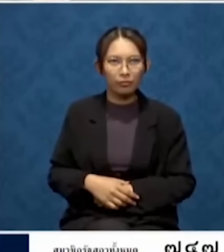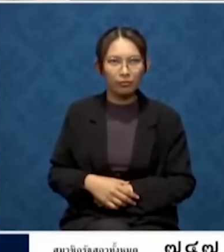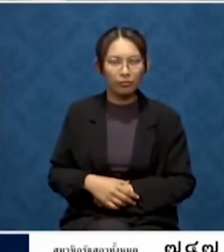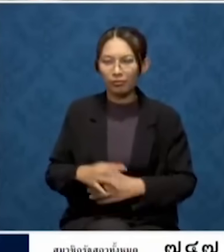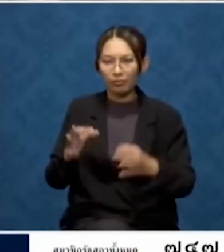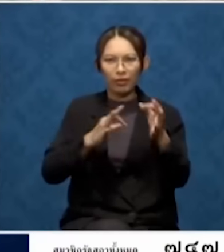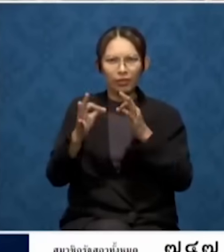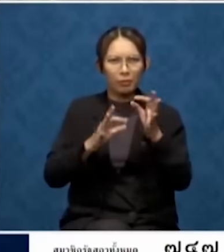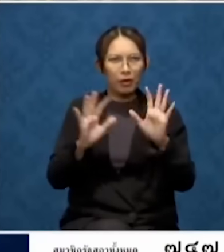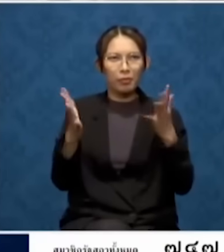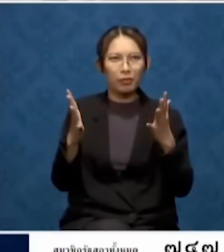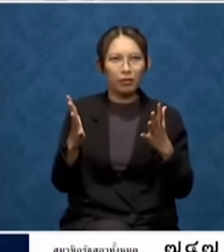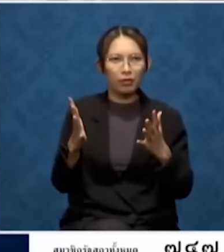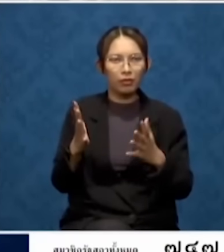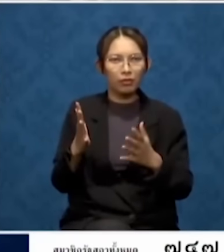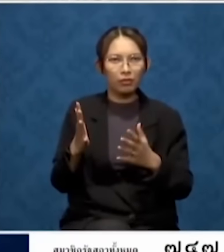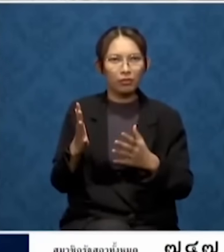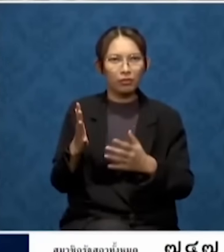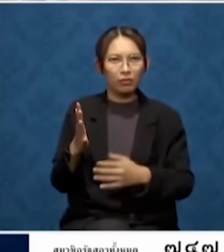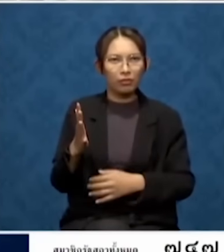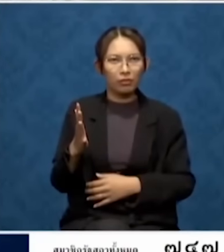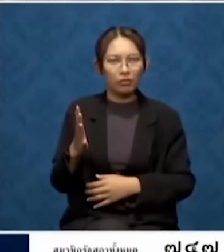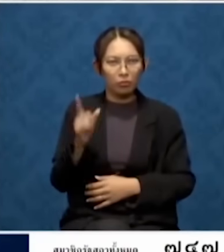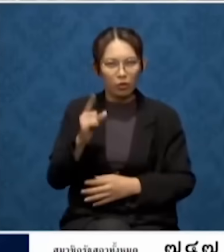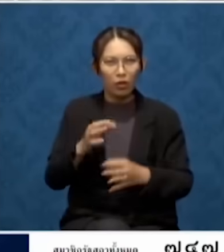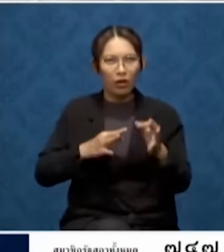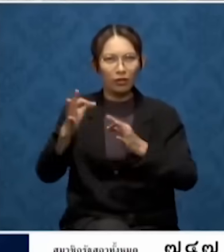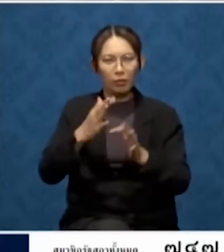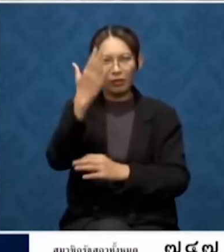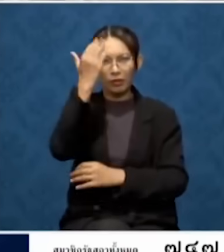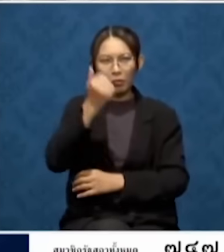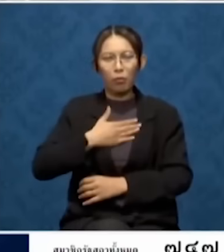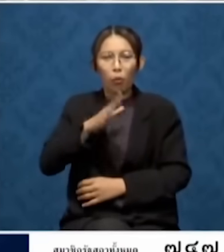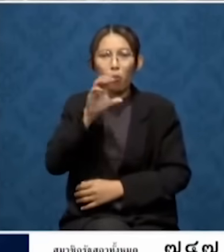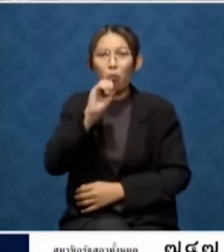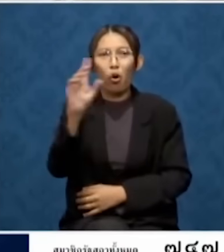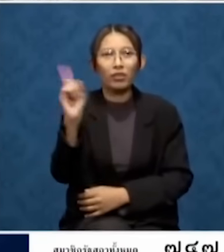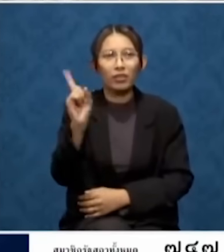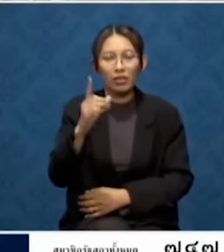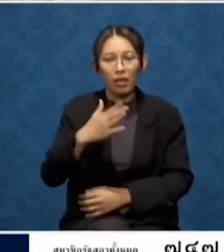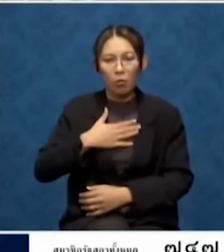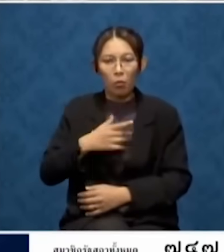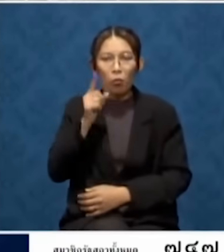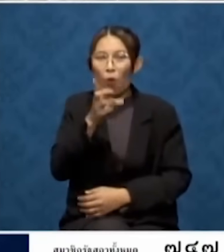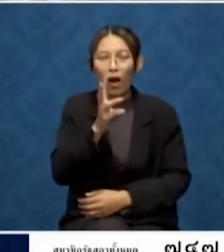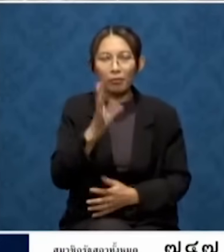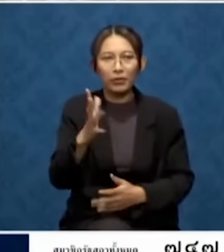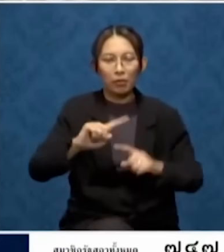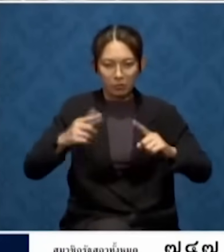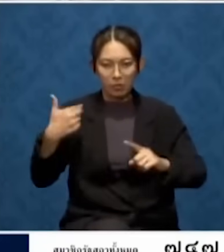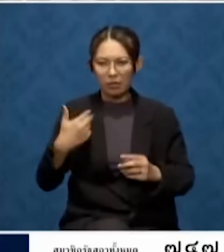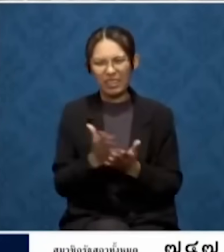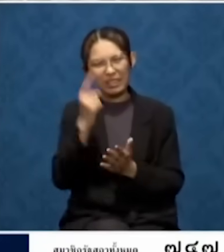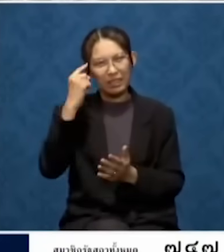ไม่ต้องอธิบายครับอธิบาย ไม่ได้ครับท่านผมอธิบายว่าไอ้ที่ผมบอกผมไม่ได้กล่าวหาท่านผมบอกว่ามีอยู่2กรณี